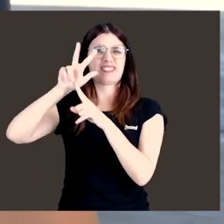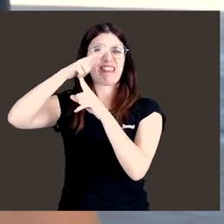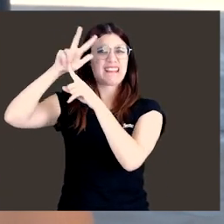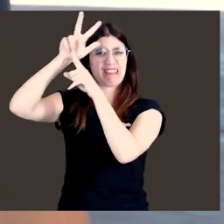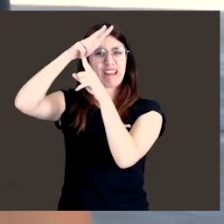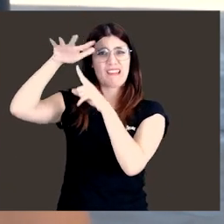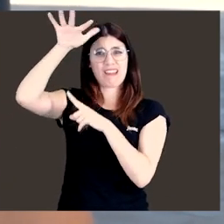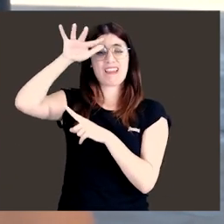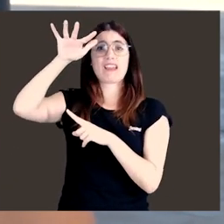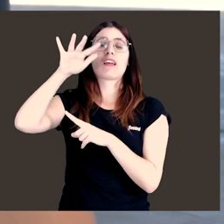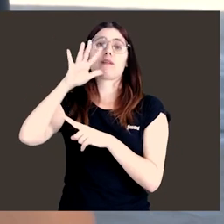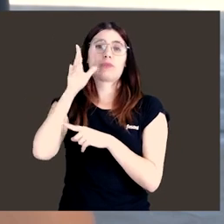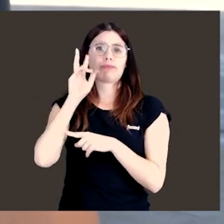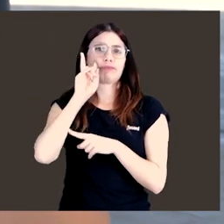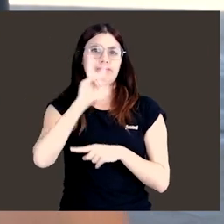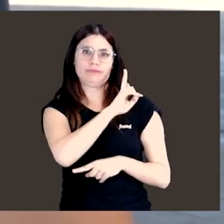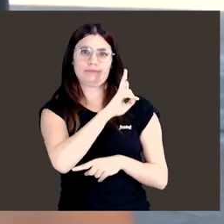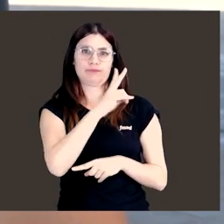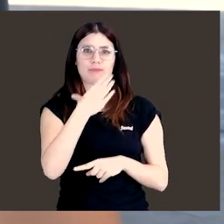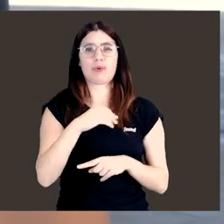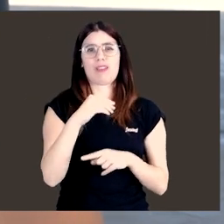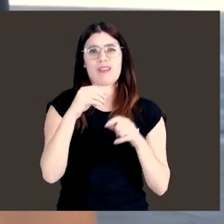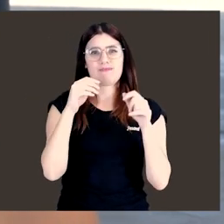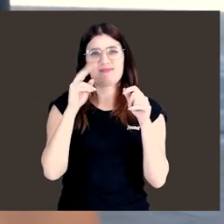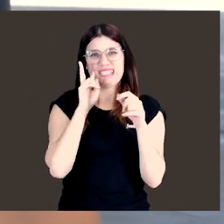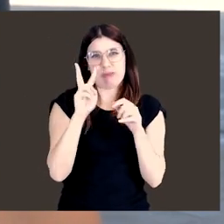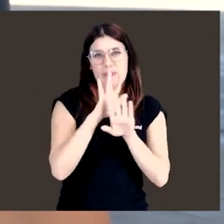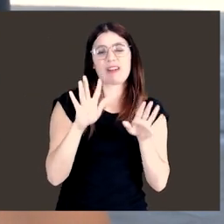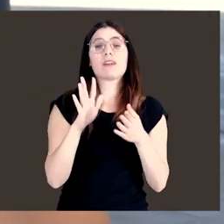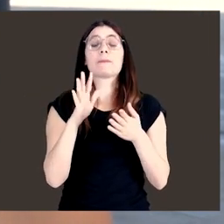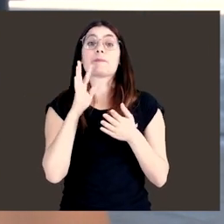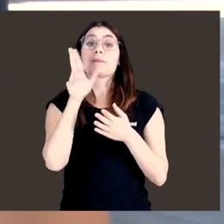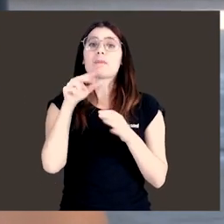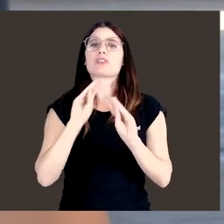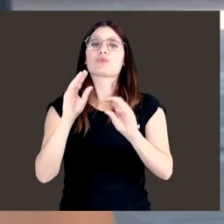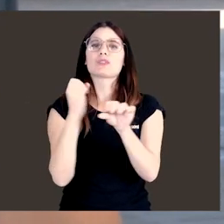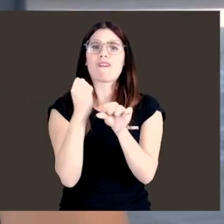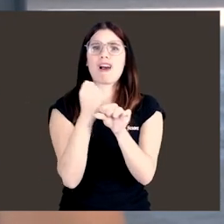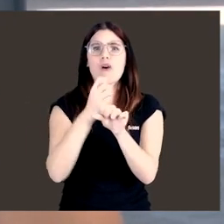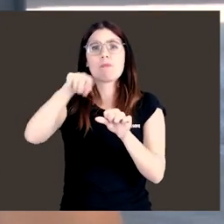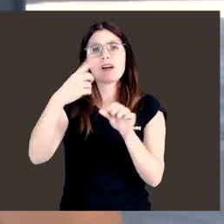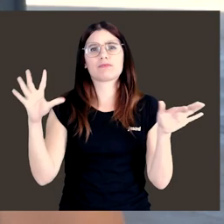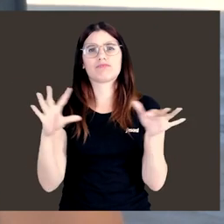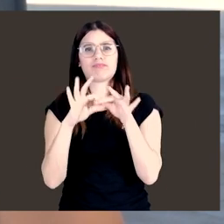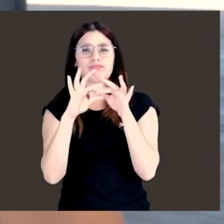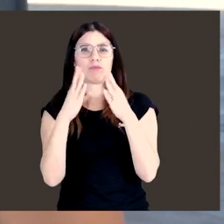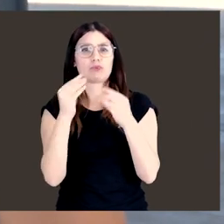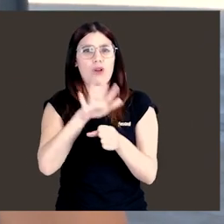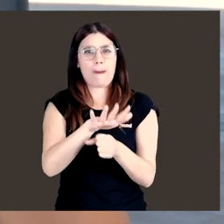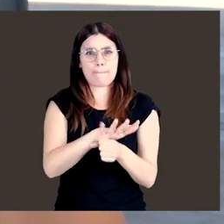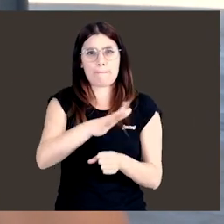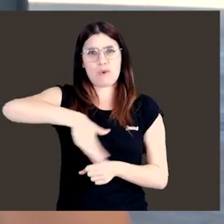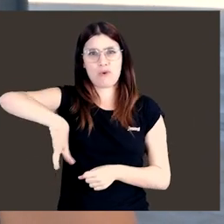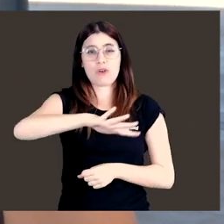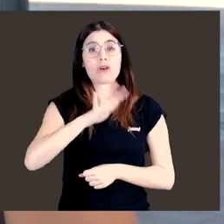satèl·lit, que conoscu a vore darrere, que estava fora del marc, i sobretot la seva tasca, i